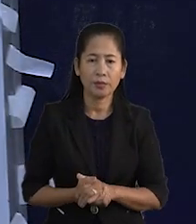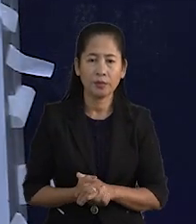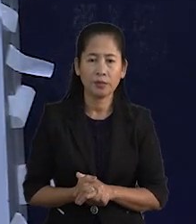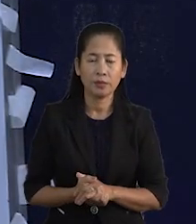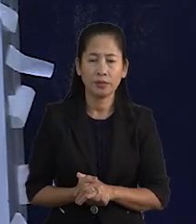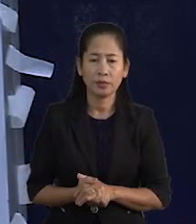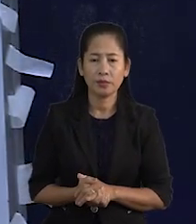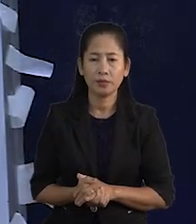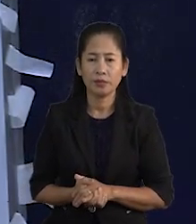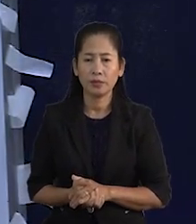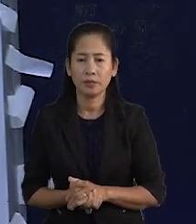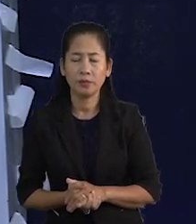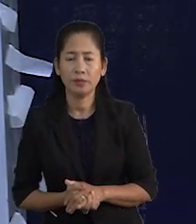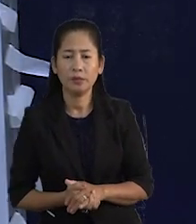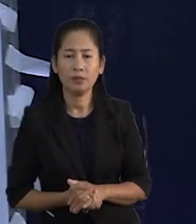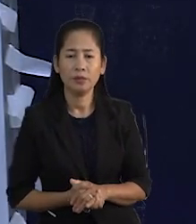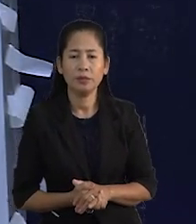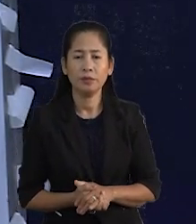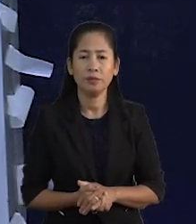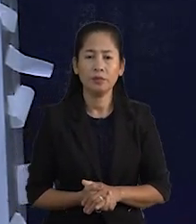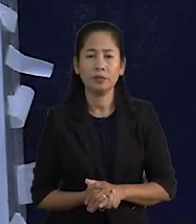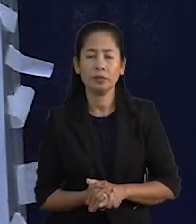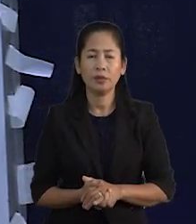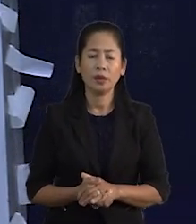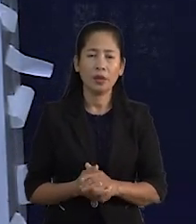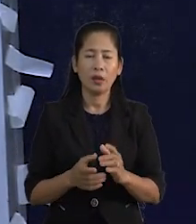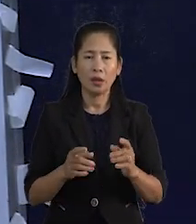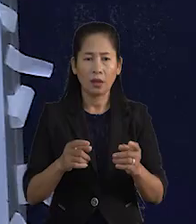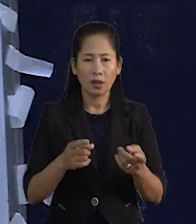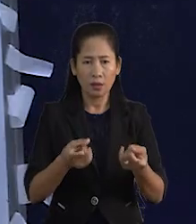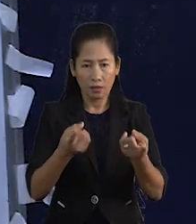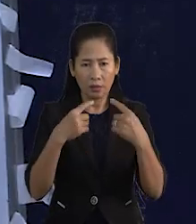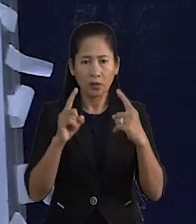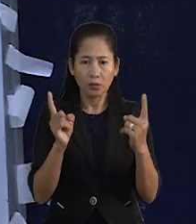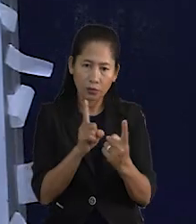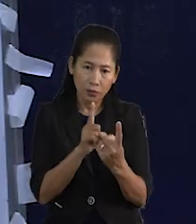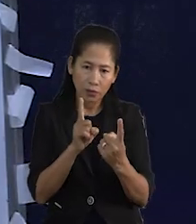ឲ្យមកជុំគ្នាវិញ